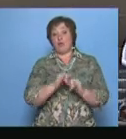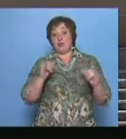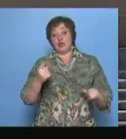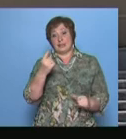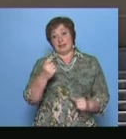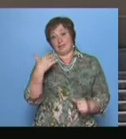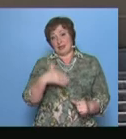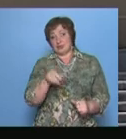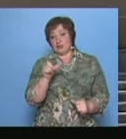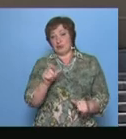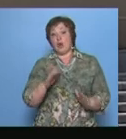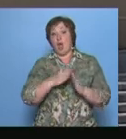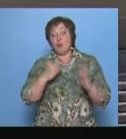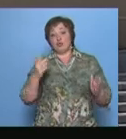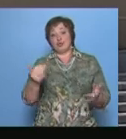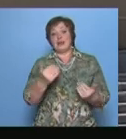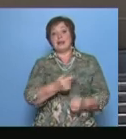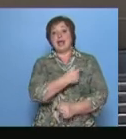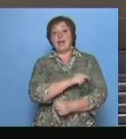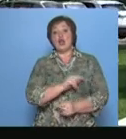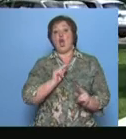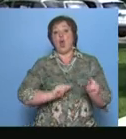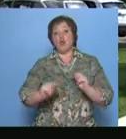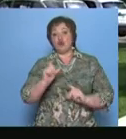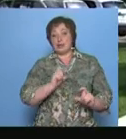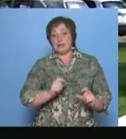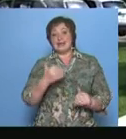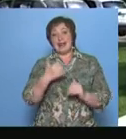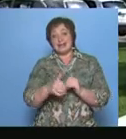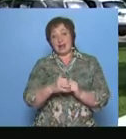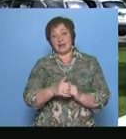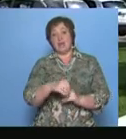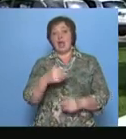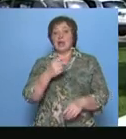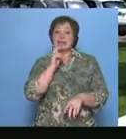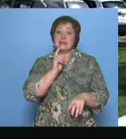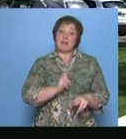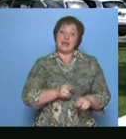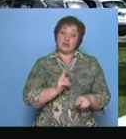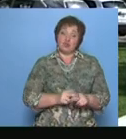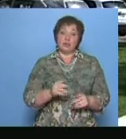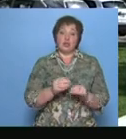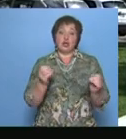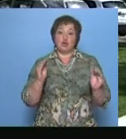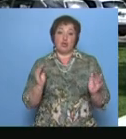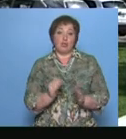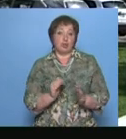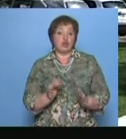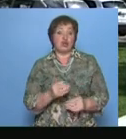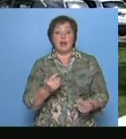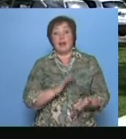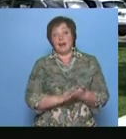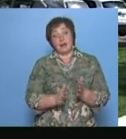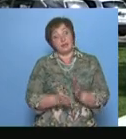150. Больше будут принимать и в медучилищах. Ситуация со средним медперсоналом в республике еще более сложная. Оксана Худякова, Юрий